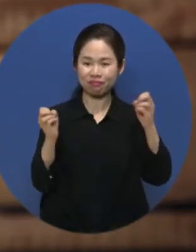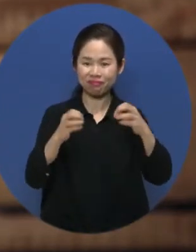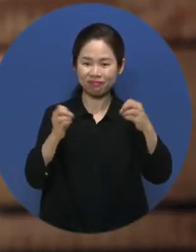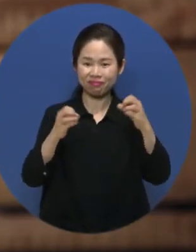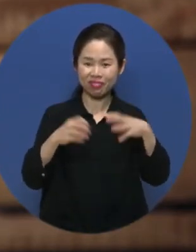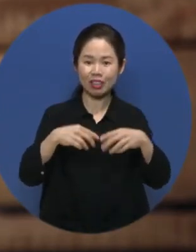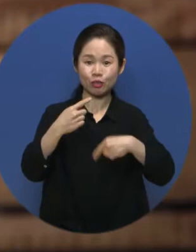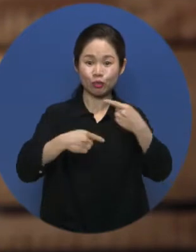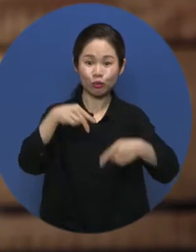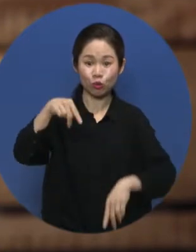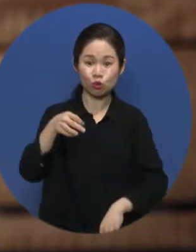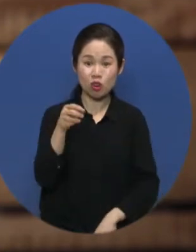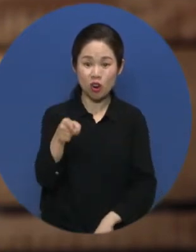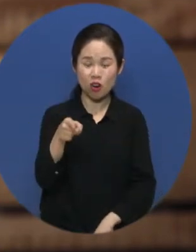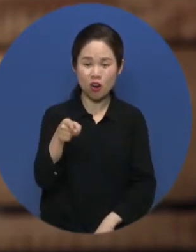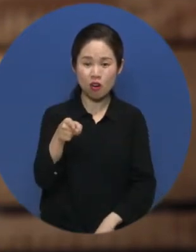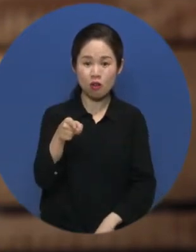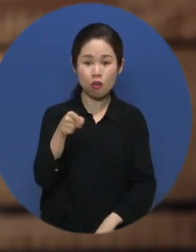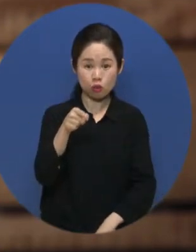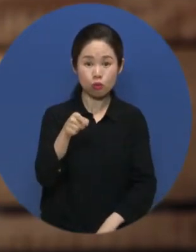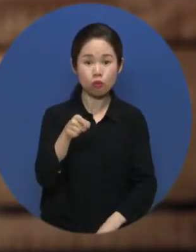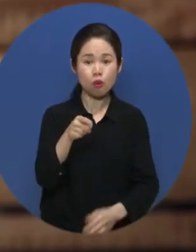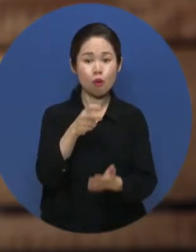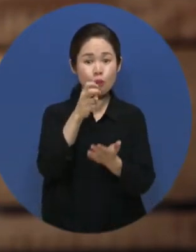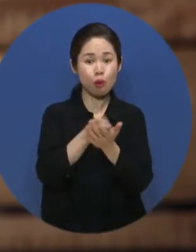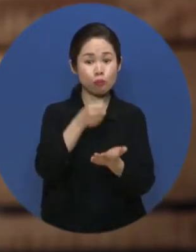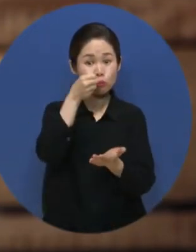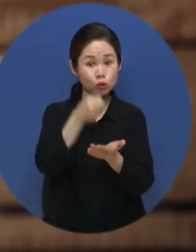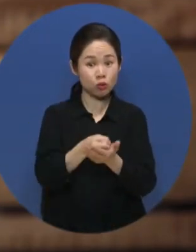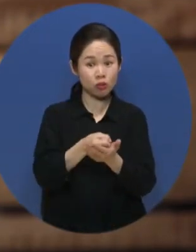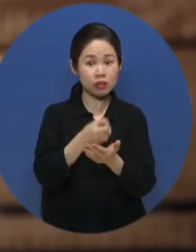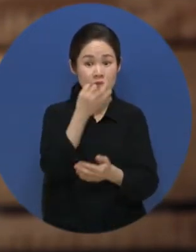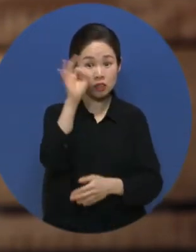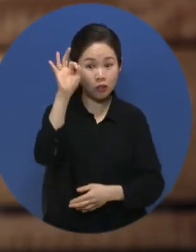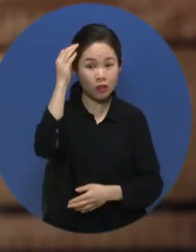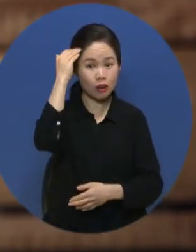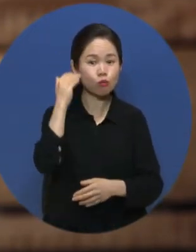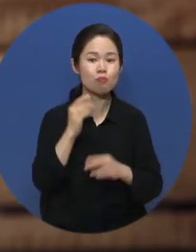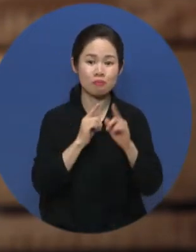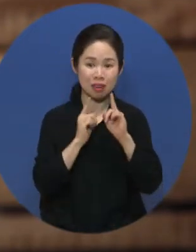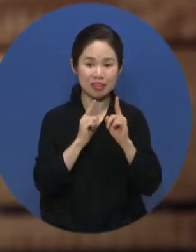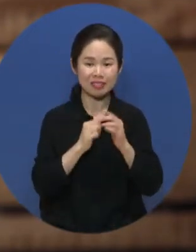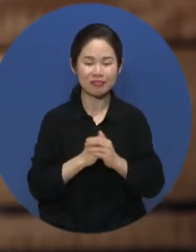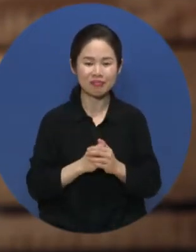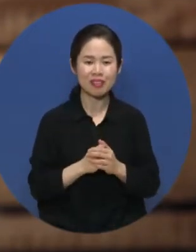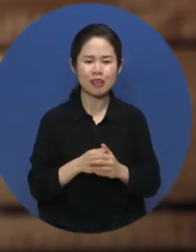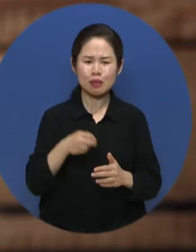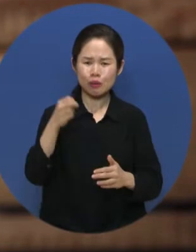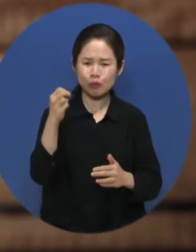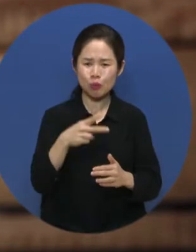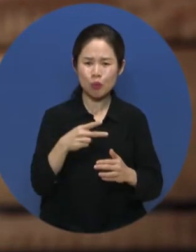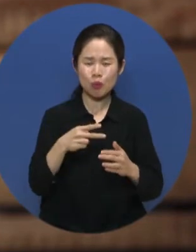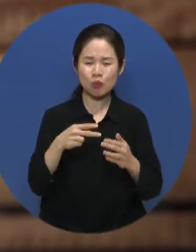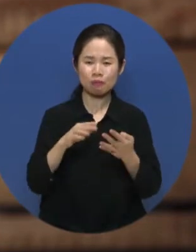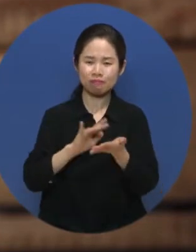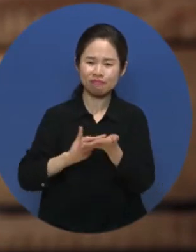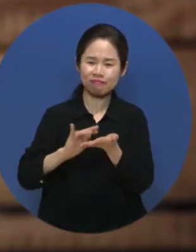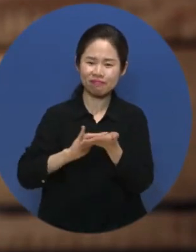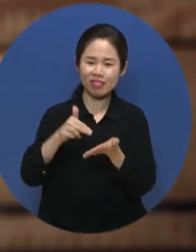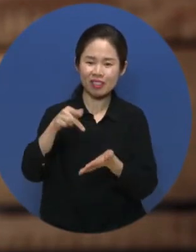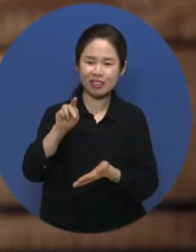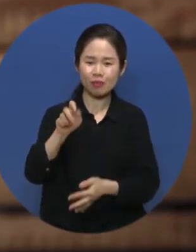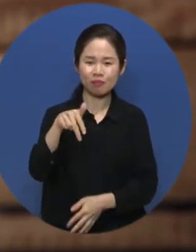수화라고 하고요. 이게 법적으로 정해져 있는 우리말이에요. 또 하나, 점자라는 게 있습니다. 앞이 보이지